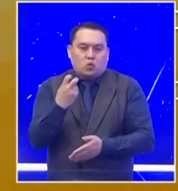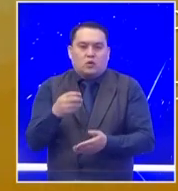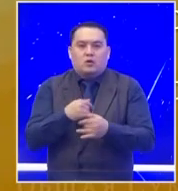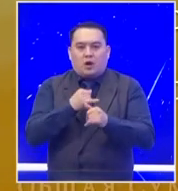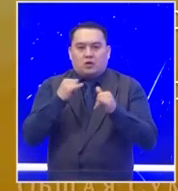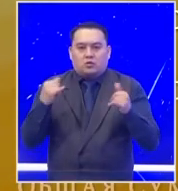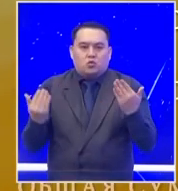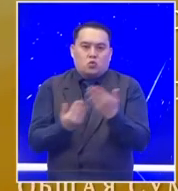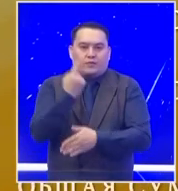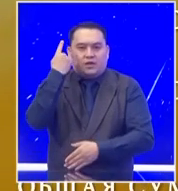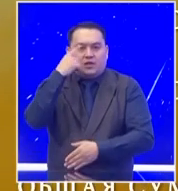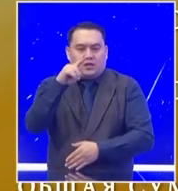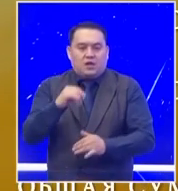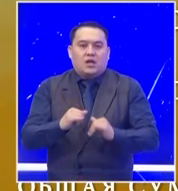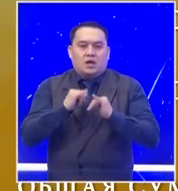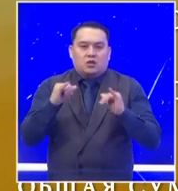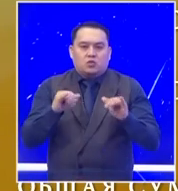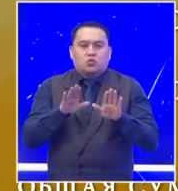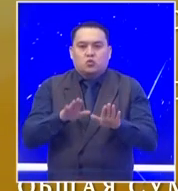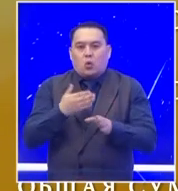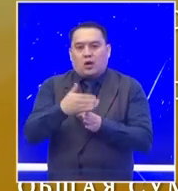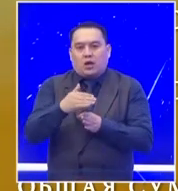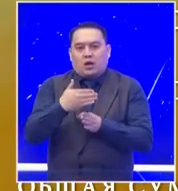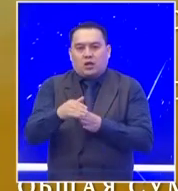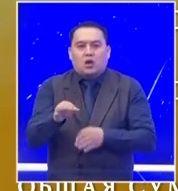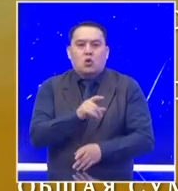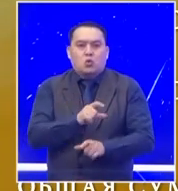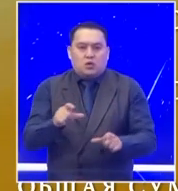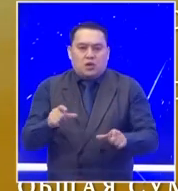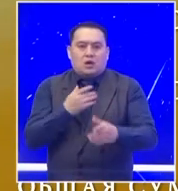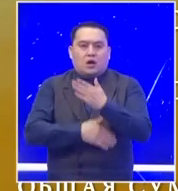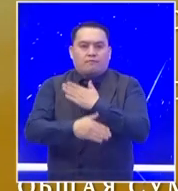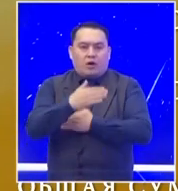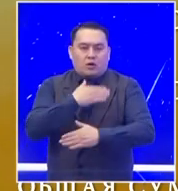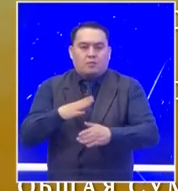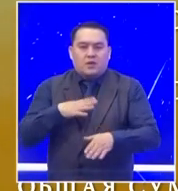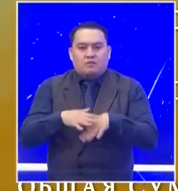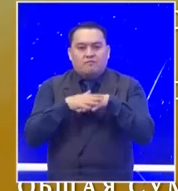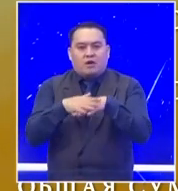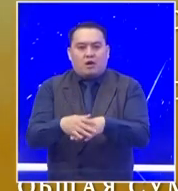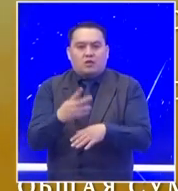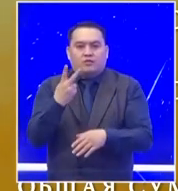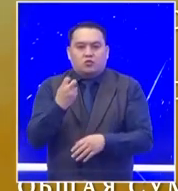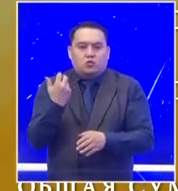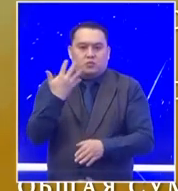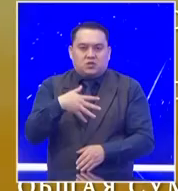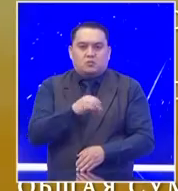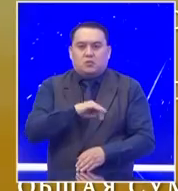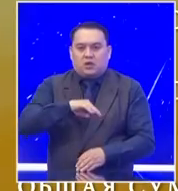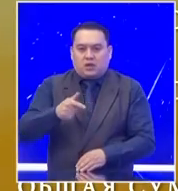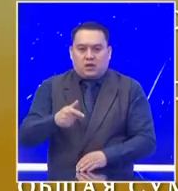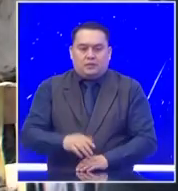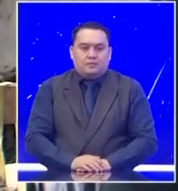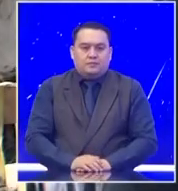развитие новых бизнес-идей. Только за истекший год на микрокредитование людей с особыми потребностями было выделено около 250 миллионов